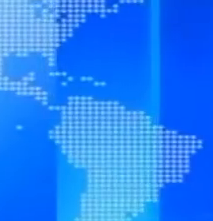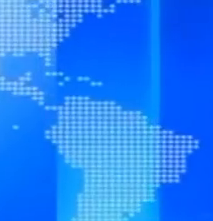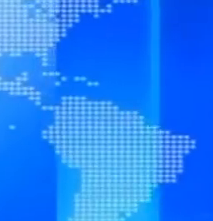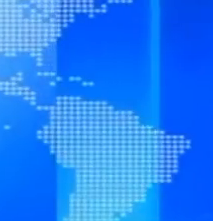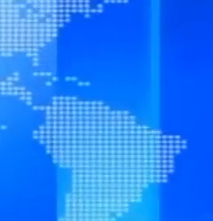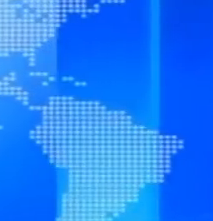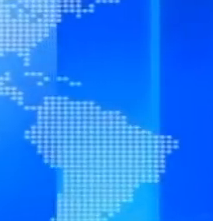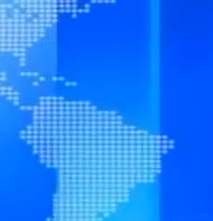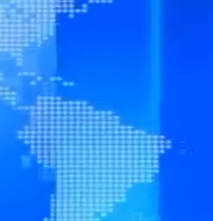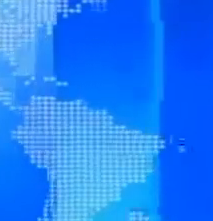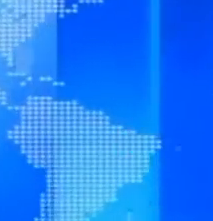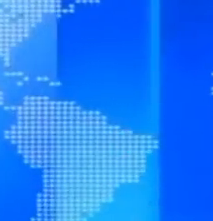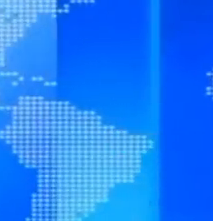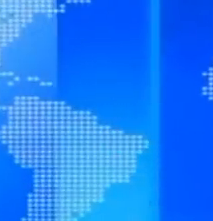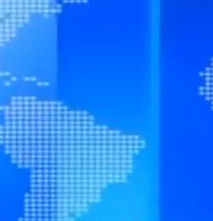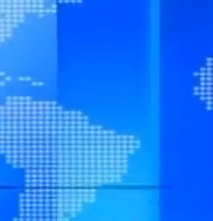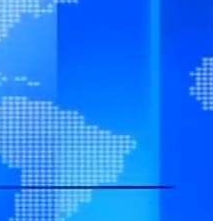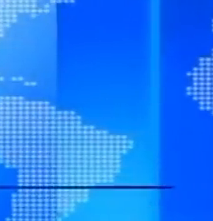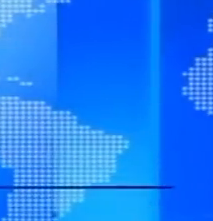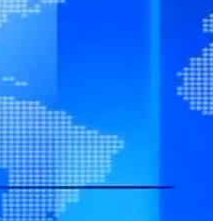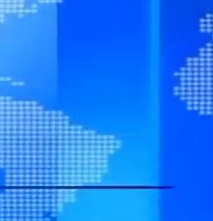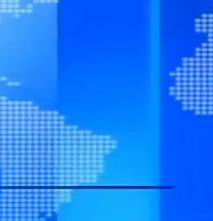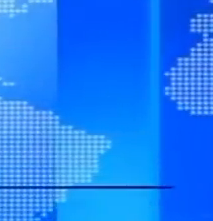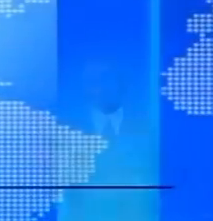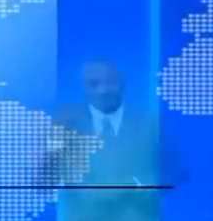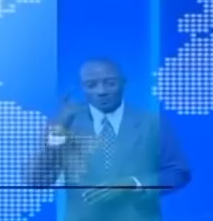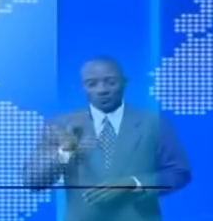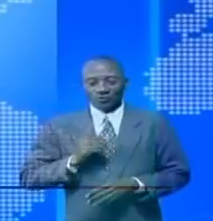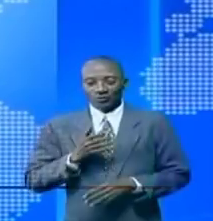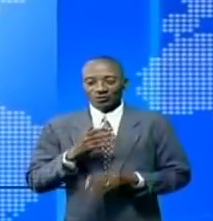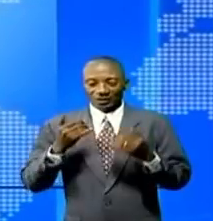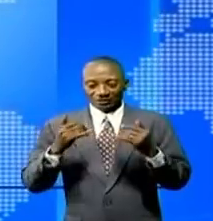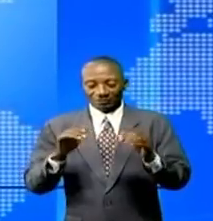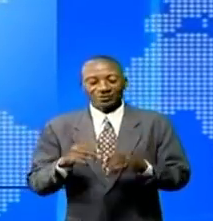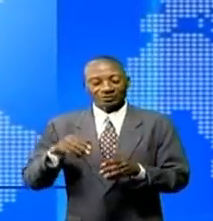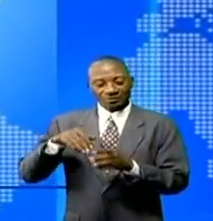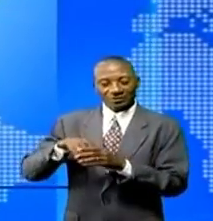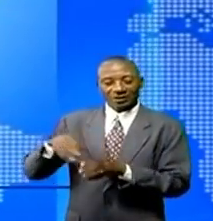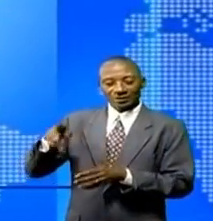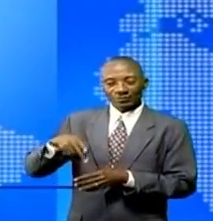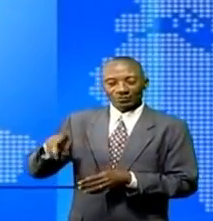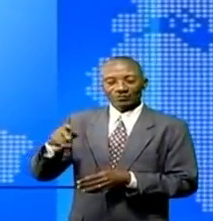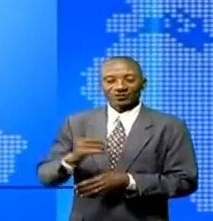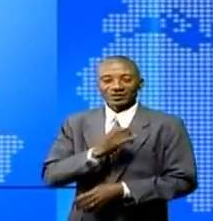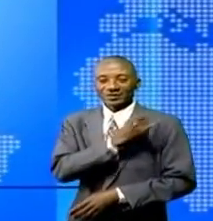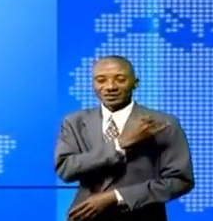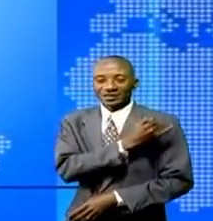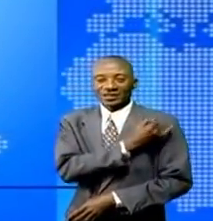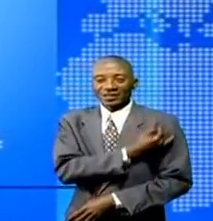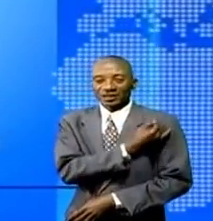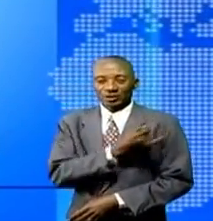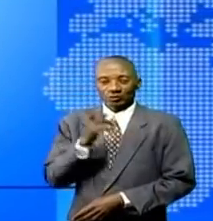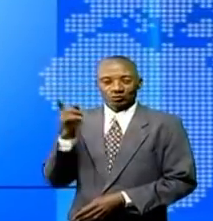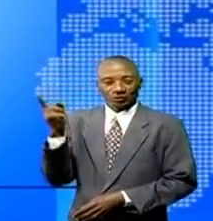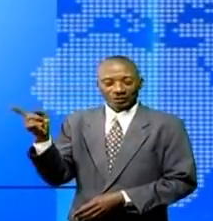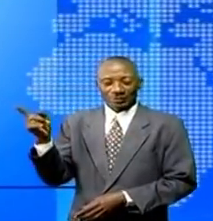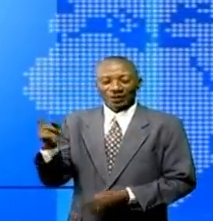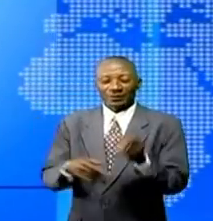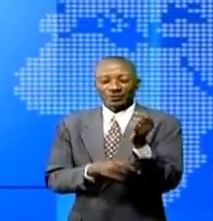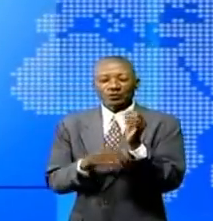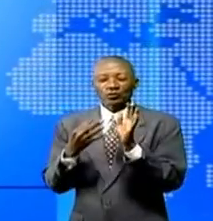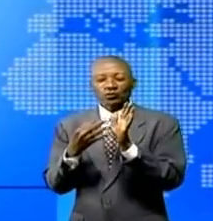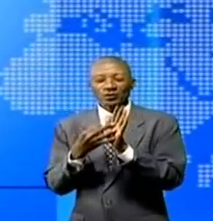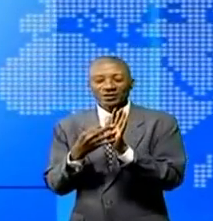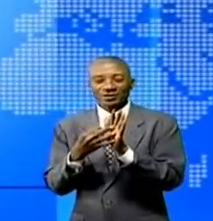Monsieur, bonsoir, bienvenue au 19h. Un seul titre au sommaire. Dans la province de l'Ituri, les infrastructures détruites par les affres de la guerre entre miliciens ont